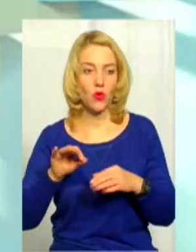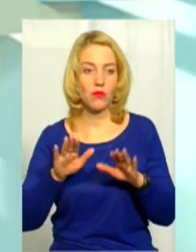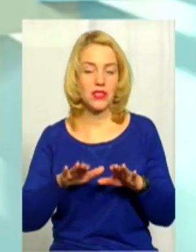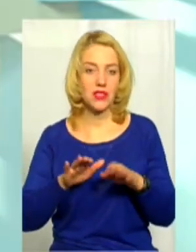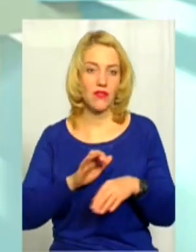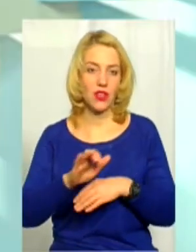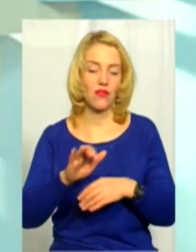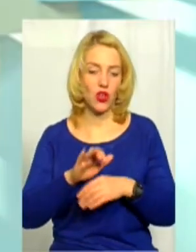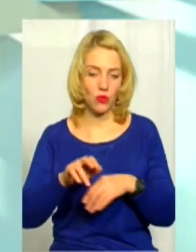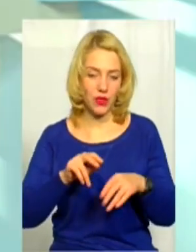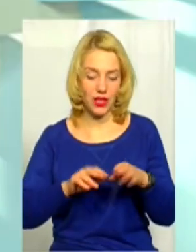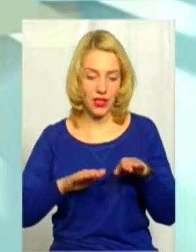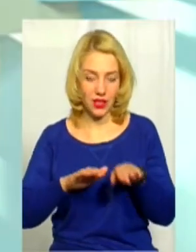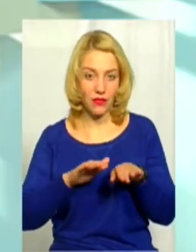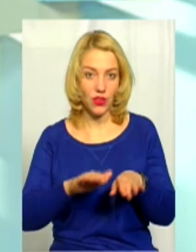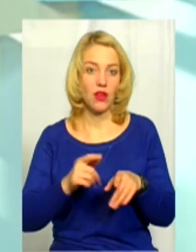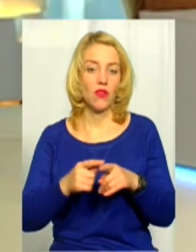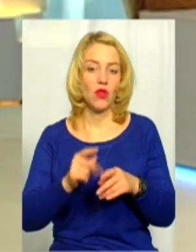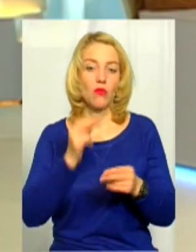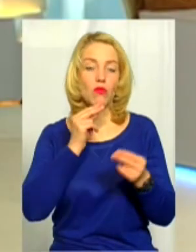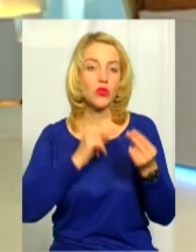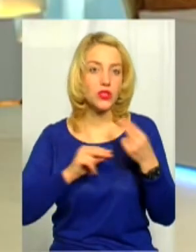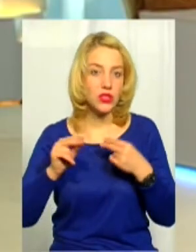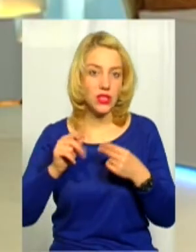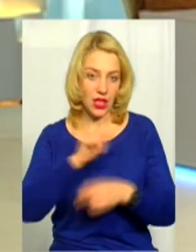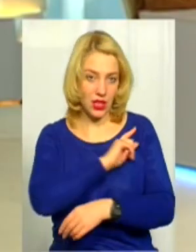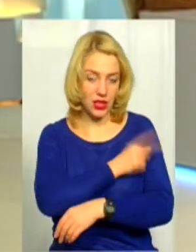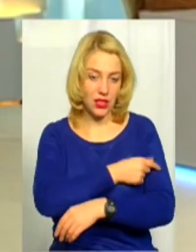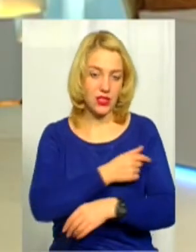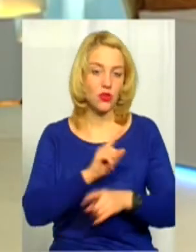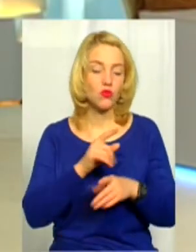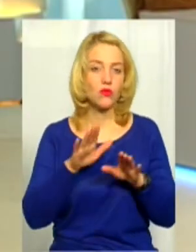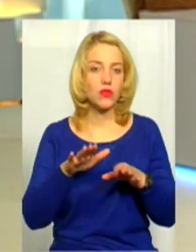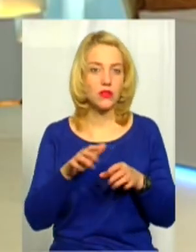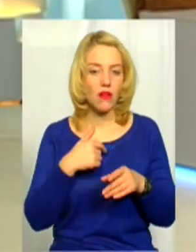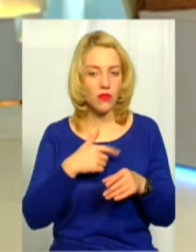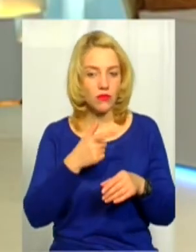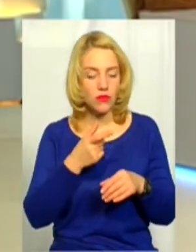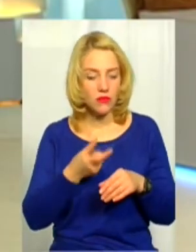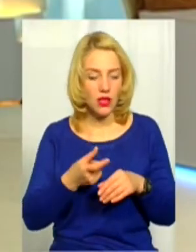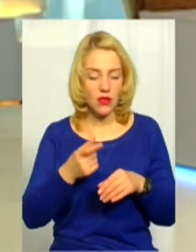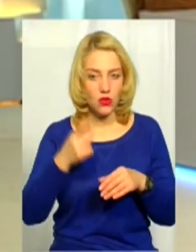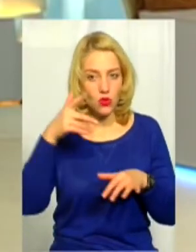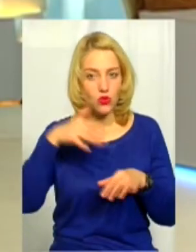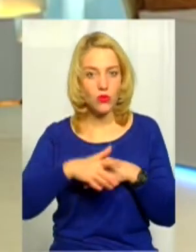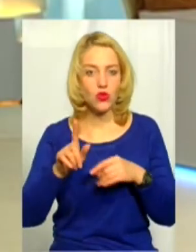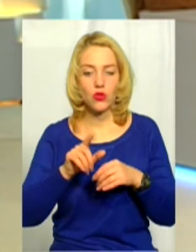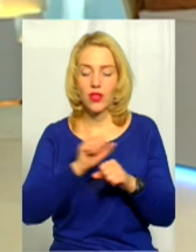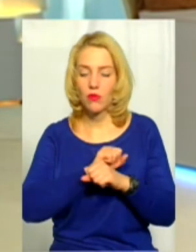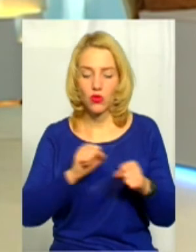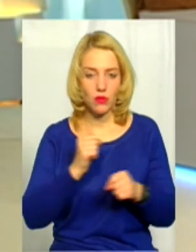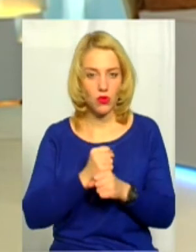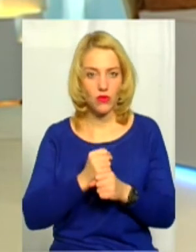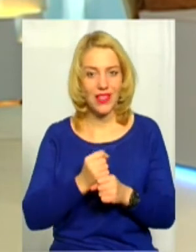посилилась. Посилилась, тому що місцевий виробник підтягнувся за цей час. Він зрозумів, що не можна працювати на кількість, що